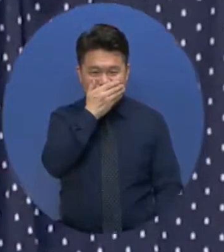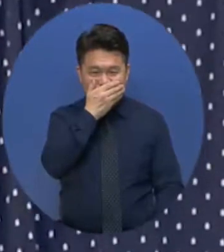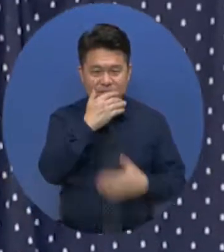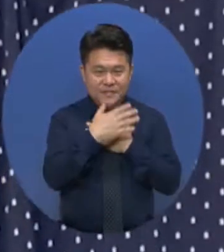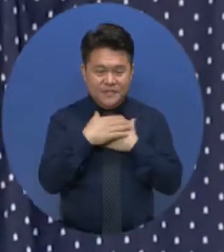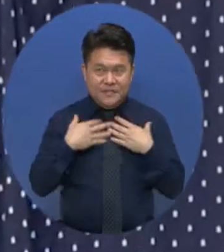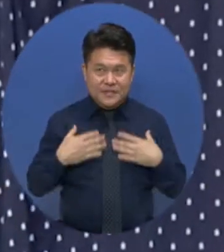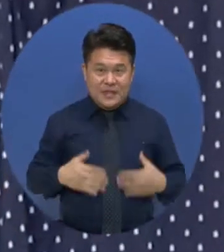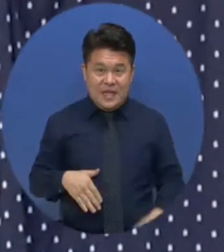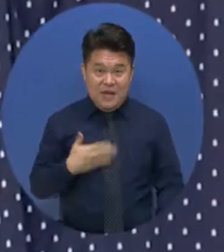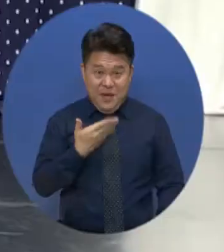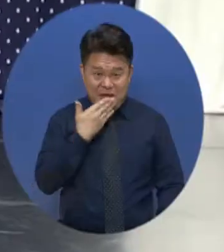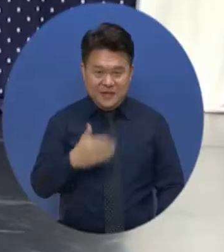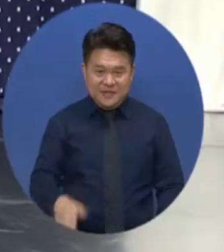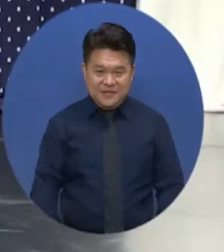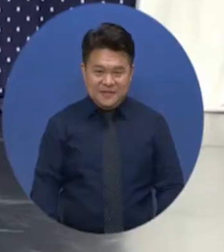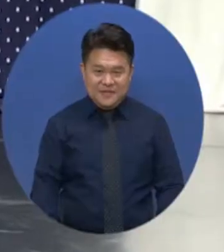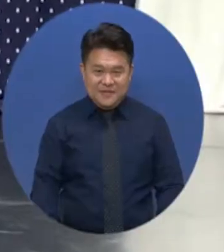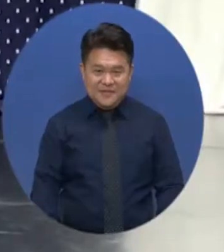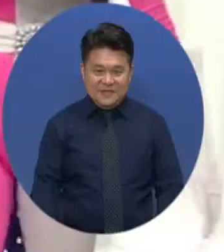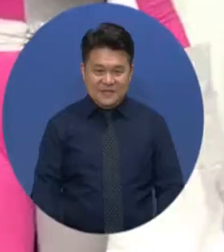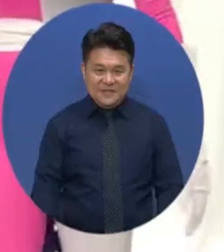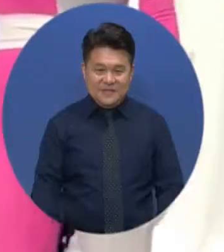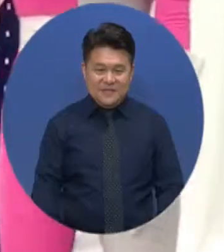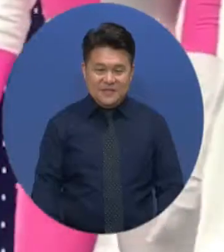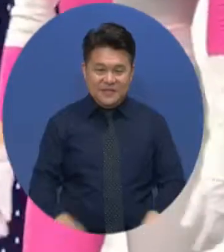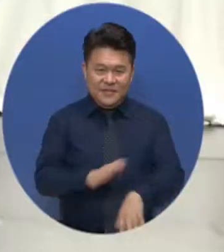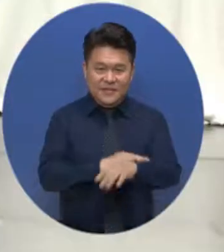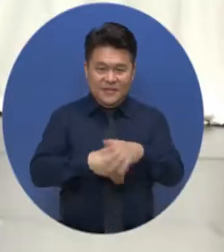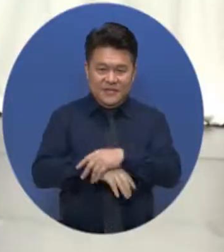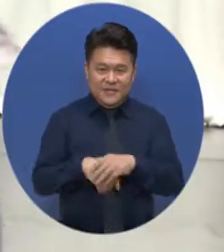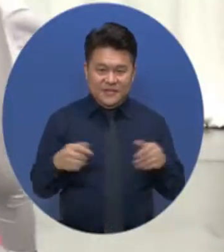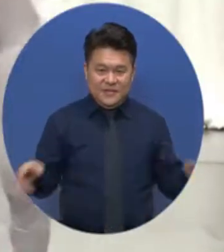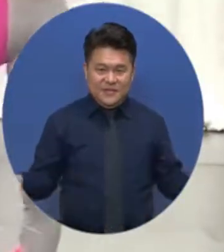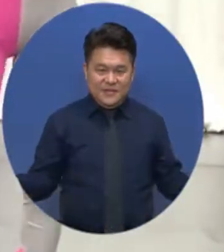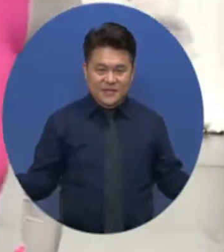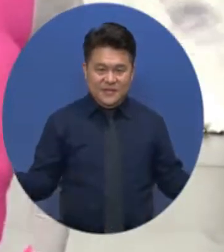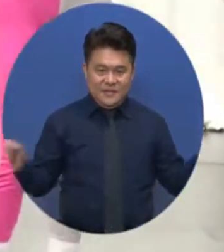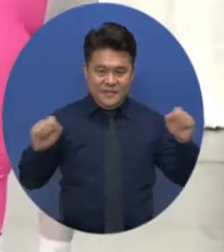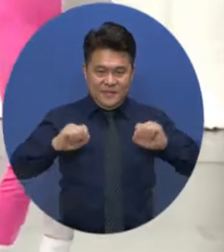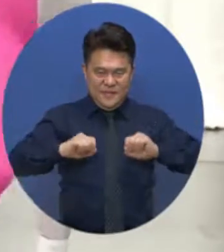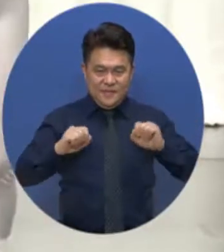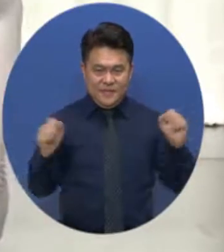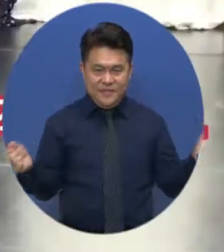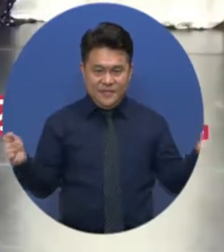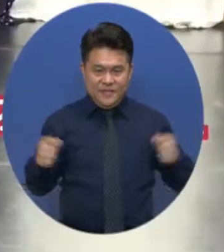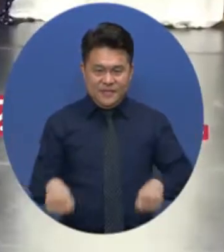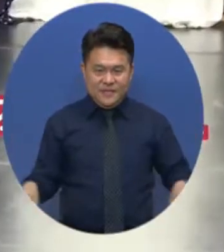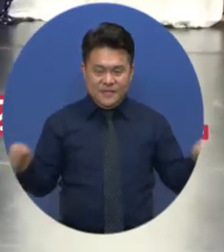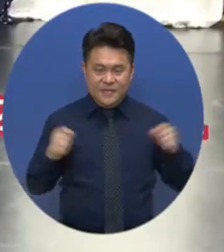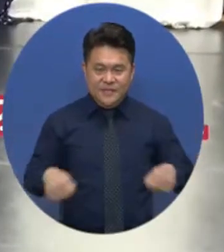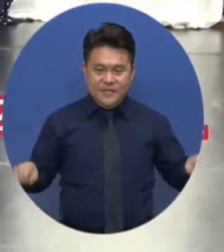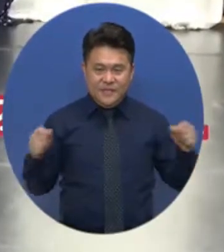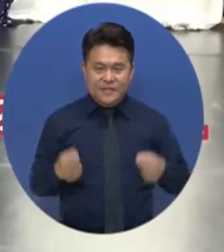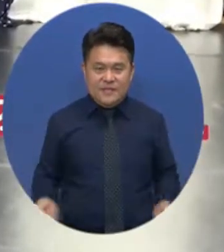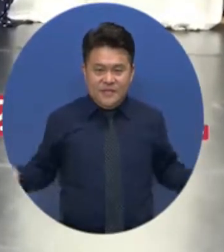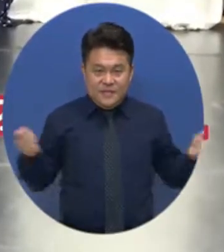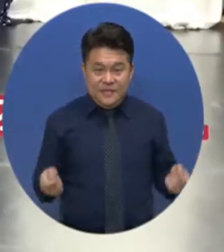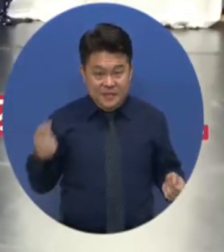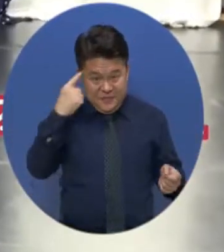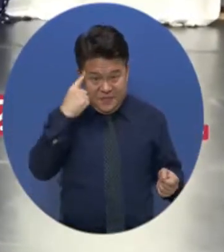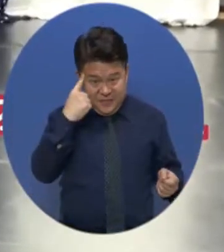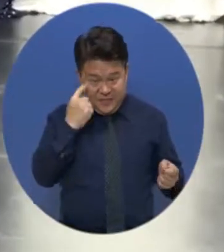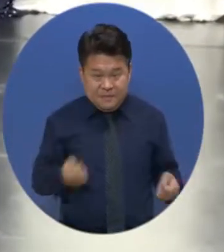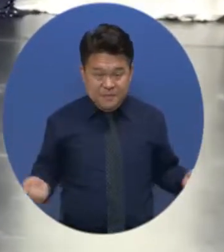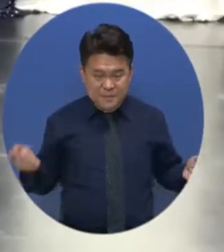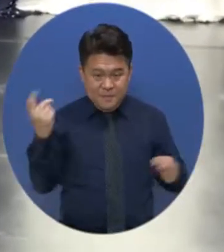만져야? 알 수 있어? 내 몸 만져보세요. 팔 양옆으로 하나 한쪽으로 서클 이렇게 한다고 생각하시면 돼요.